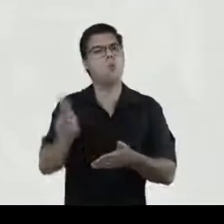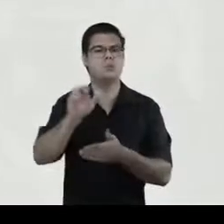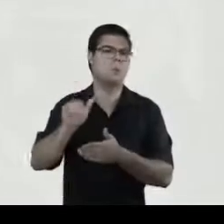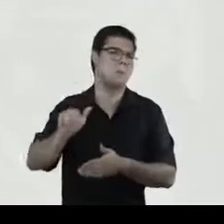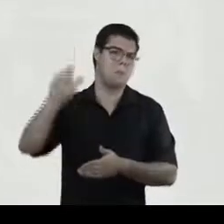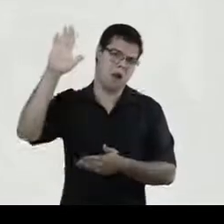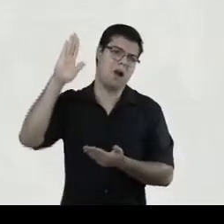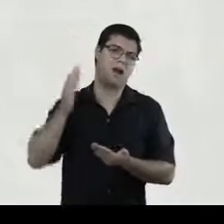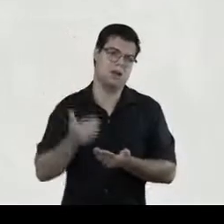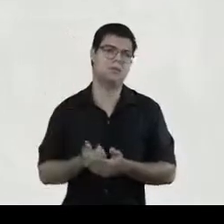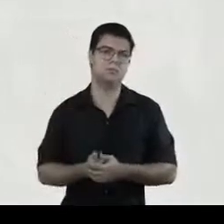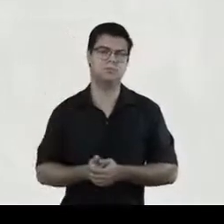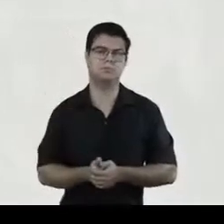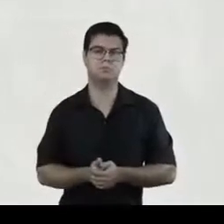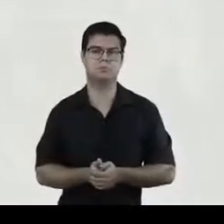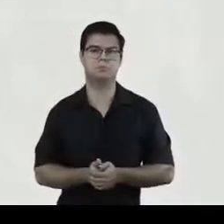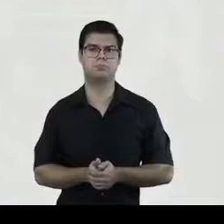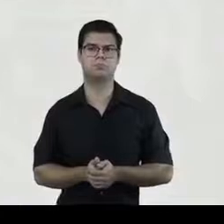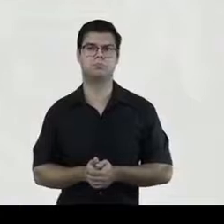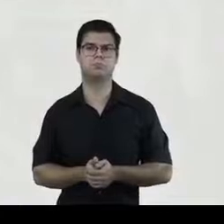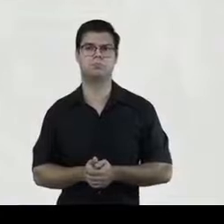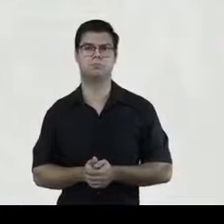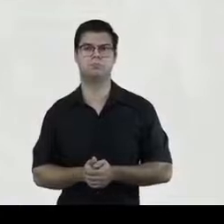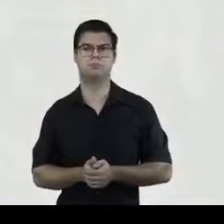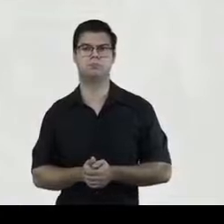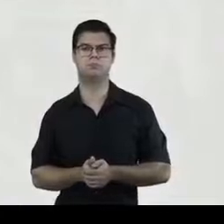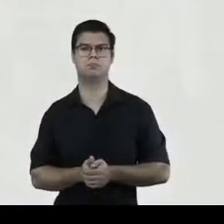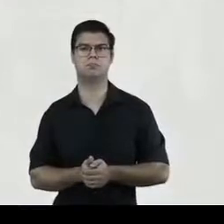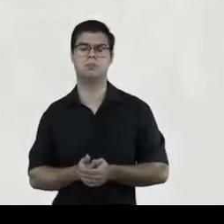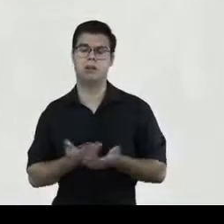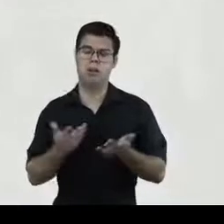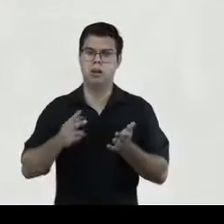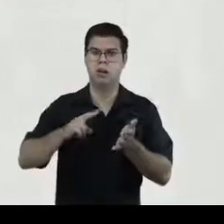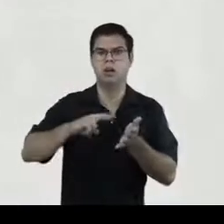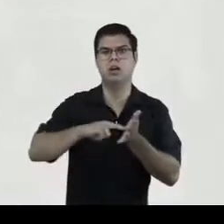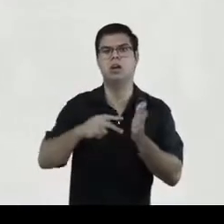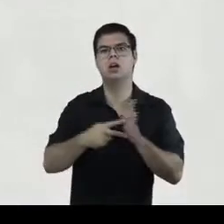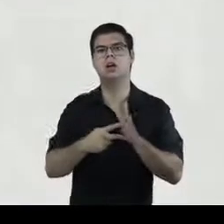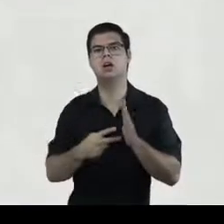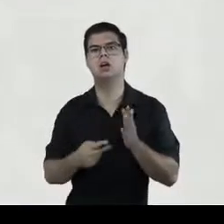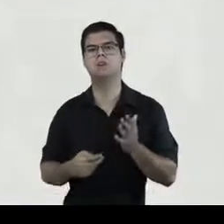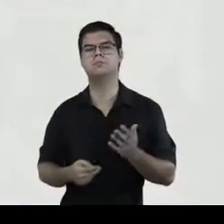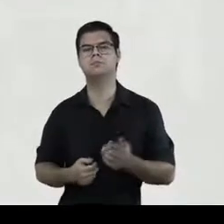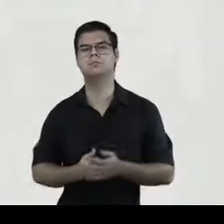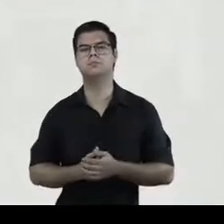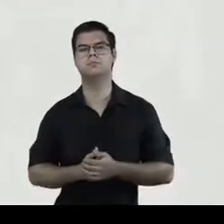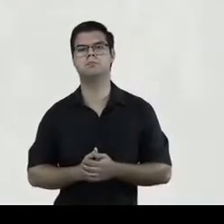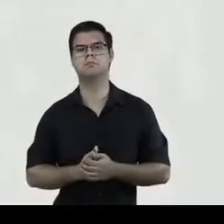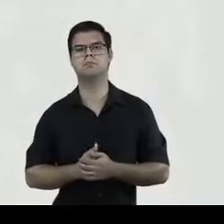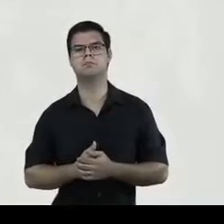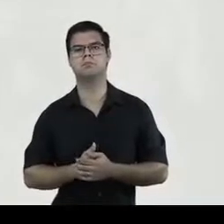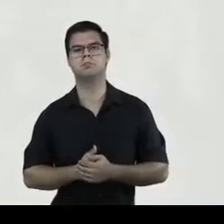bestimmen, wird sehr viel schneller gehen als eine sehr häufig verwendete Textschrift.